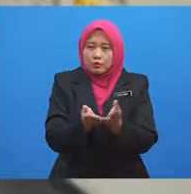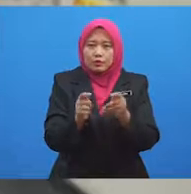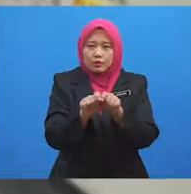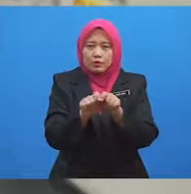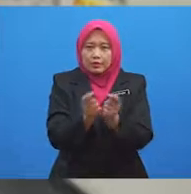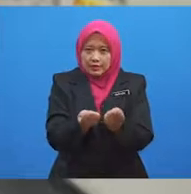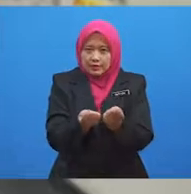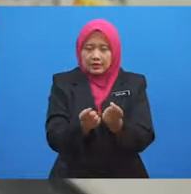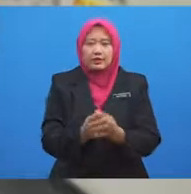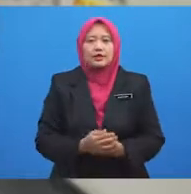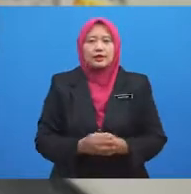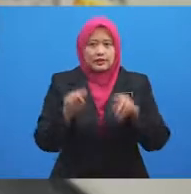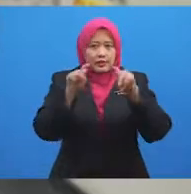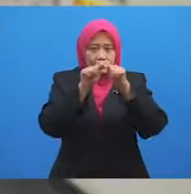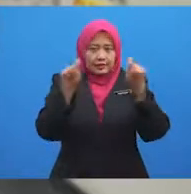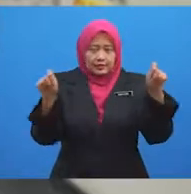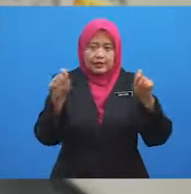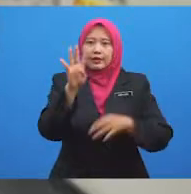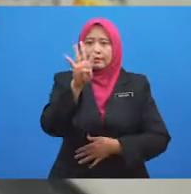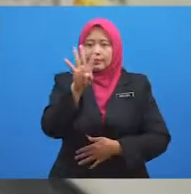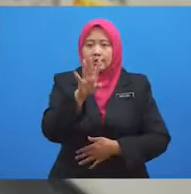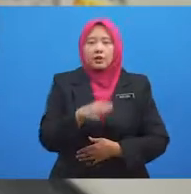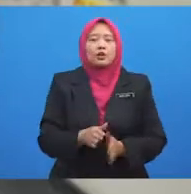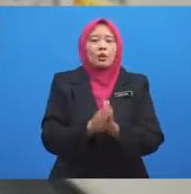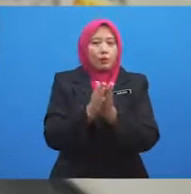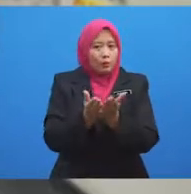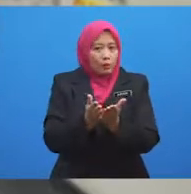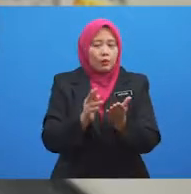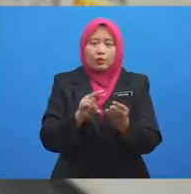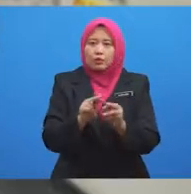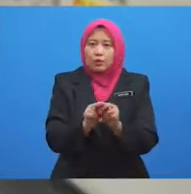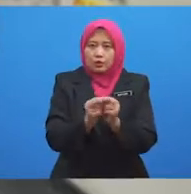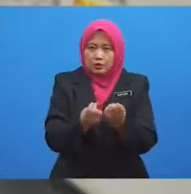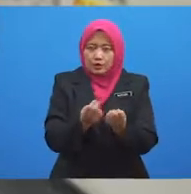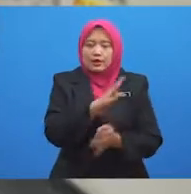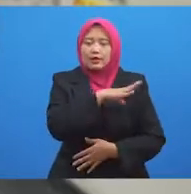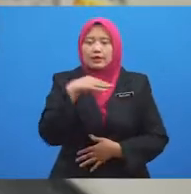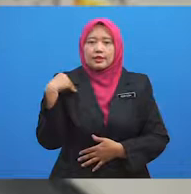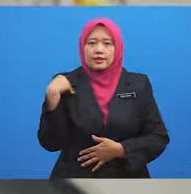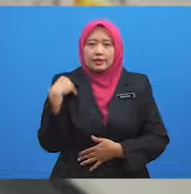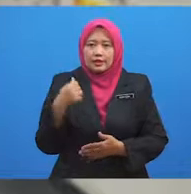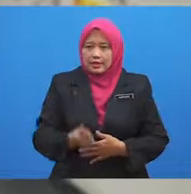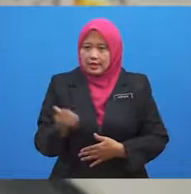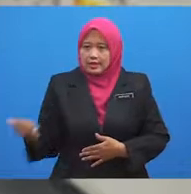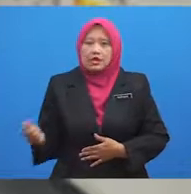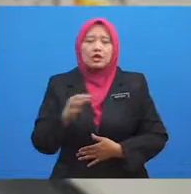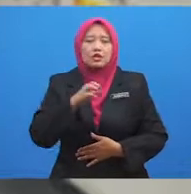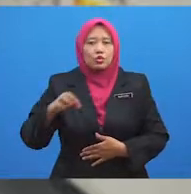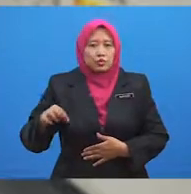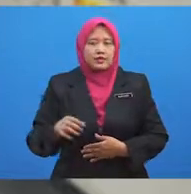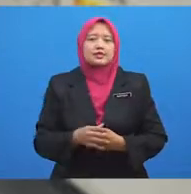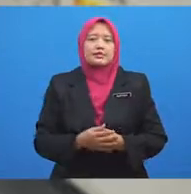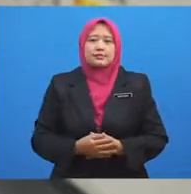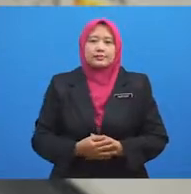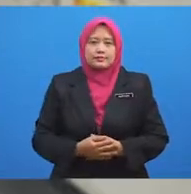4, buku nota dan alat tulis yang sesuai sebelum cikgu meneruskan pembelajaran hari